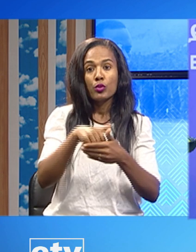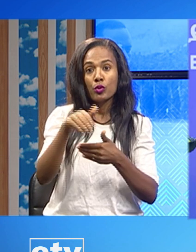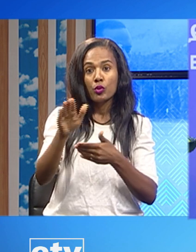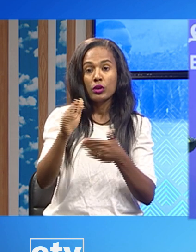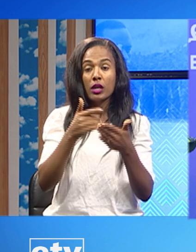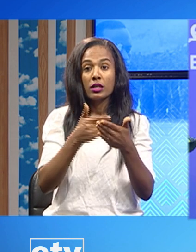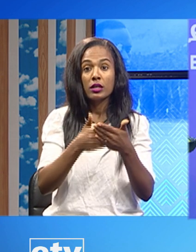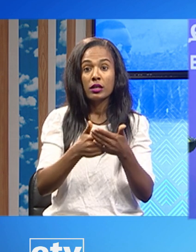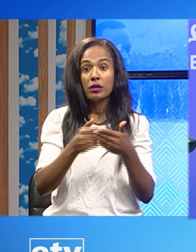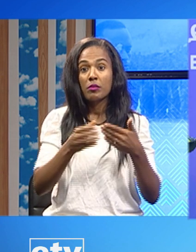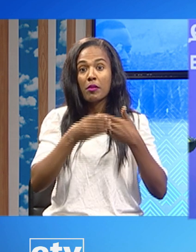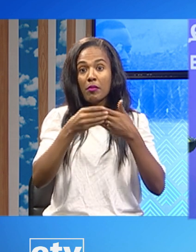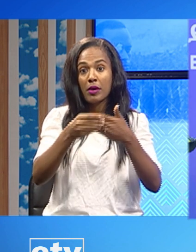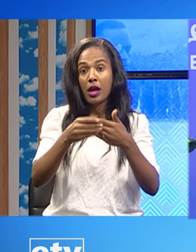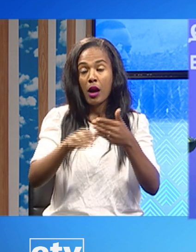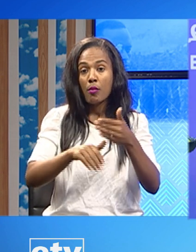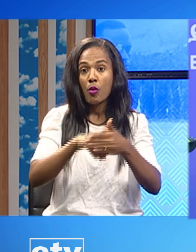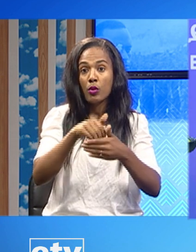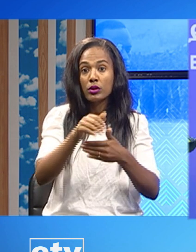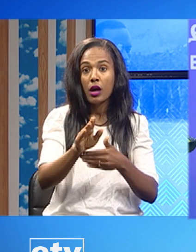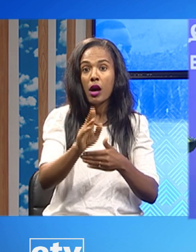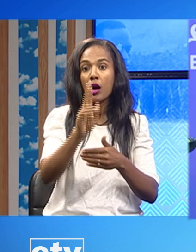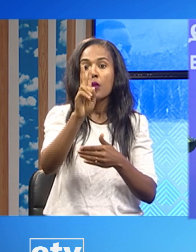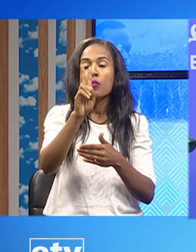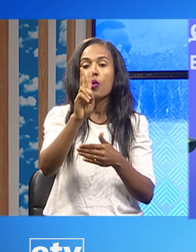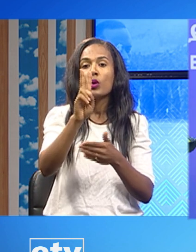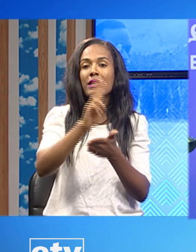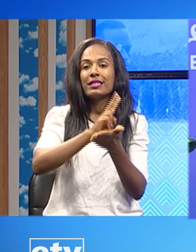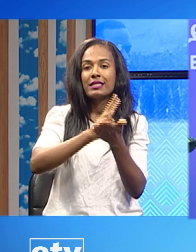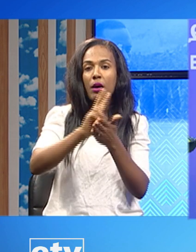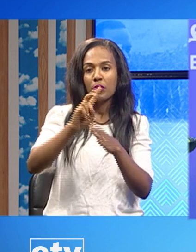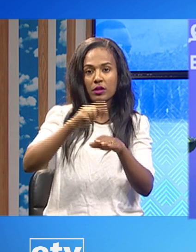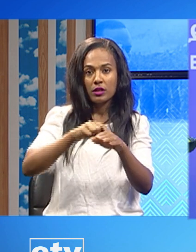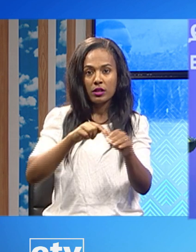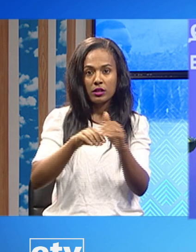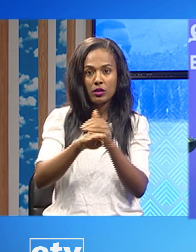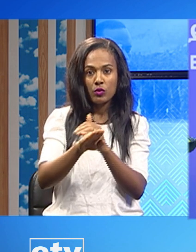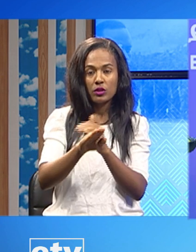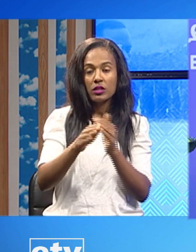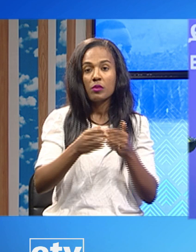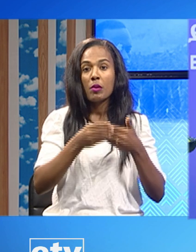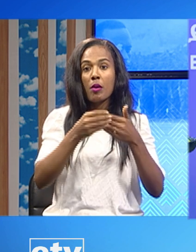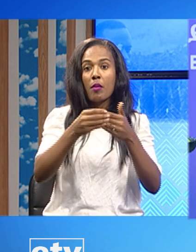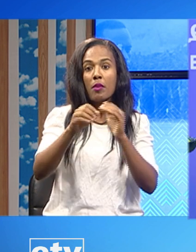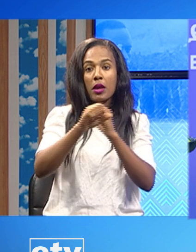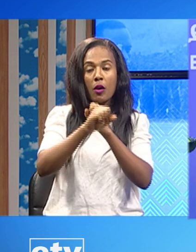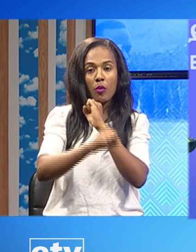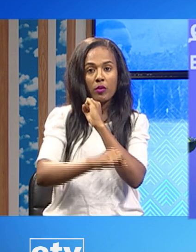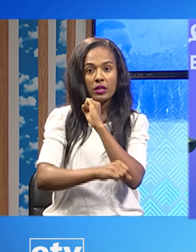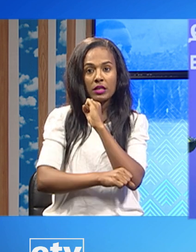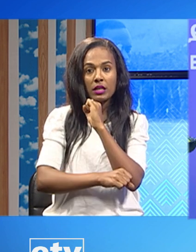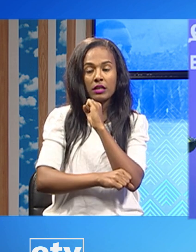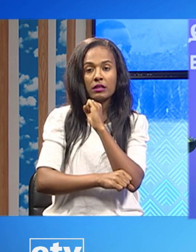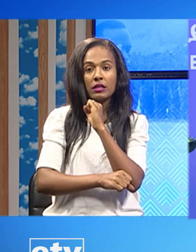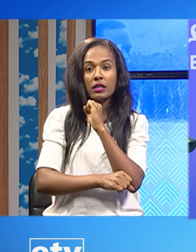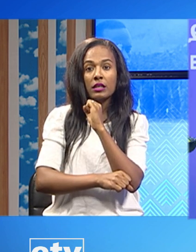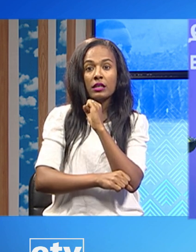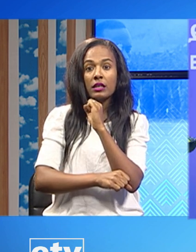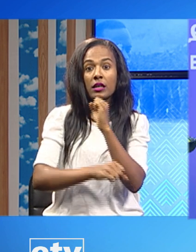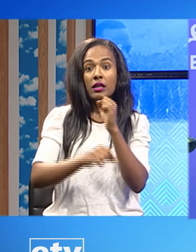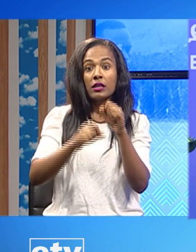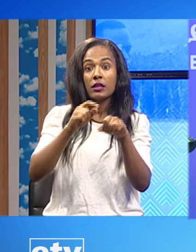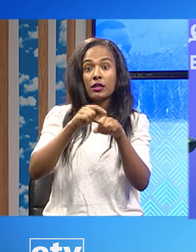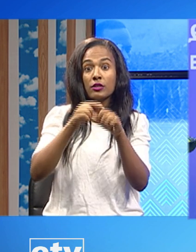ይህ መመሪያ በወጣ በሁለት ሳምንት ጊዜ ውስጥ በመመሪያው መሰረት ጊዜያዊም